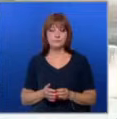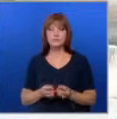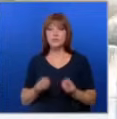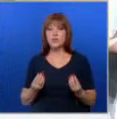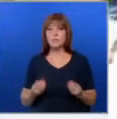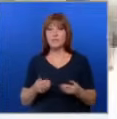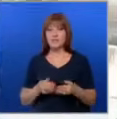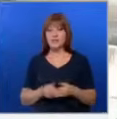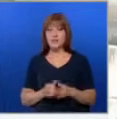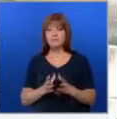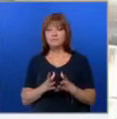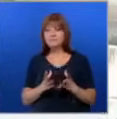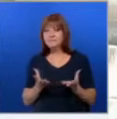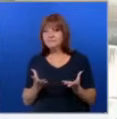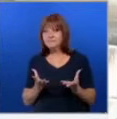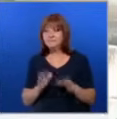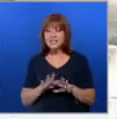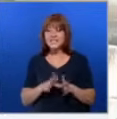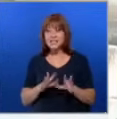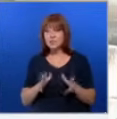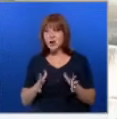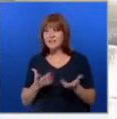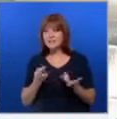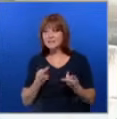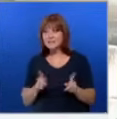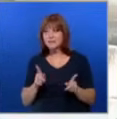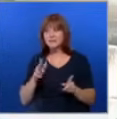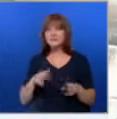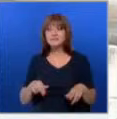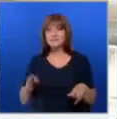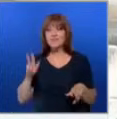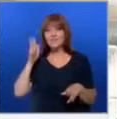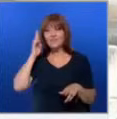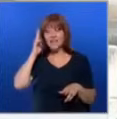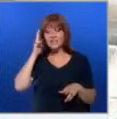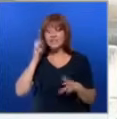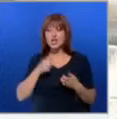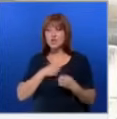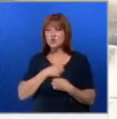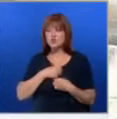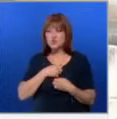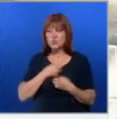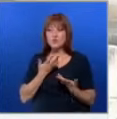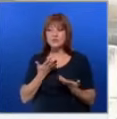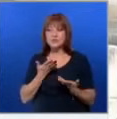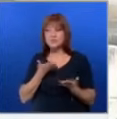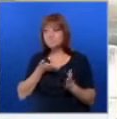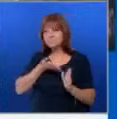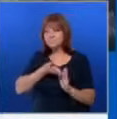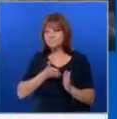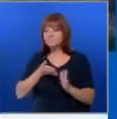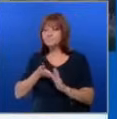Добър вечер. Наистина безпрецедентна ситуация за Франция и тя е резултат от още по-сложни и безпрецедентни тактически ходове